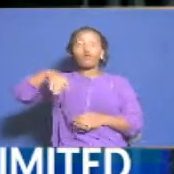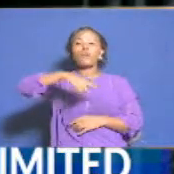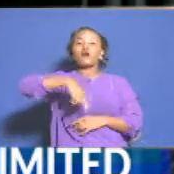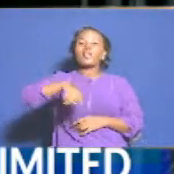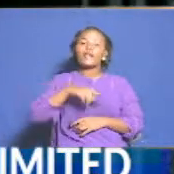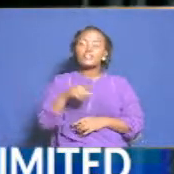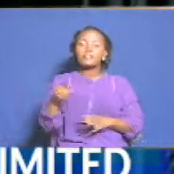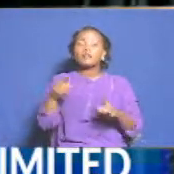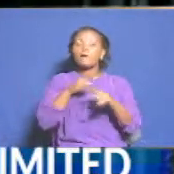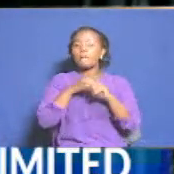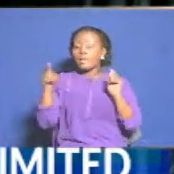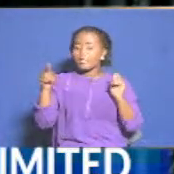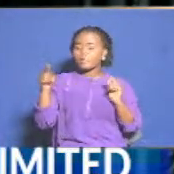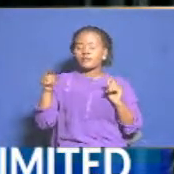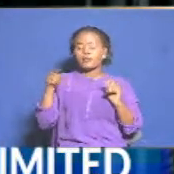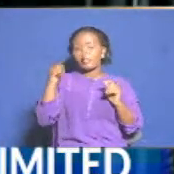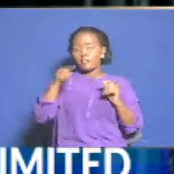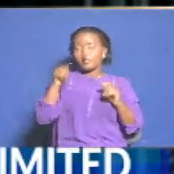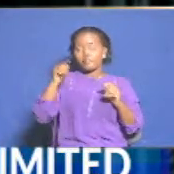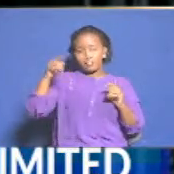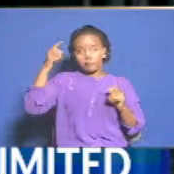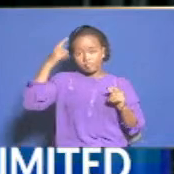lakini ndoto ambayo ilikatwa